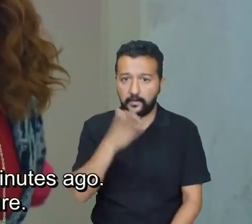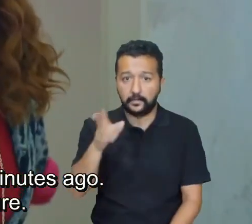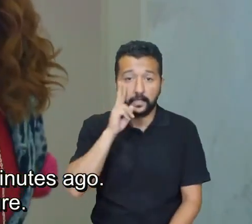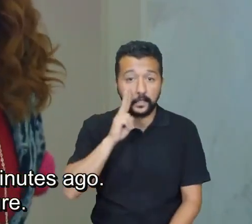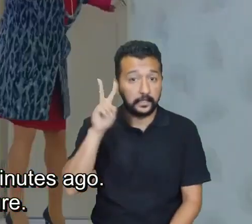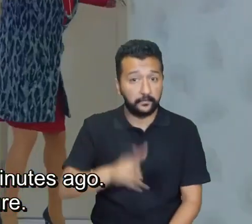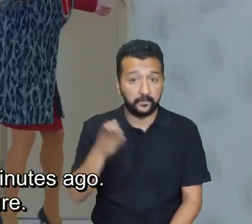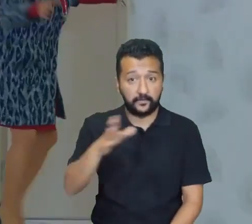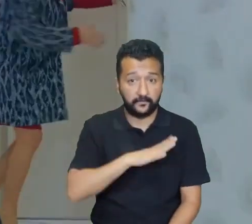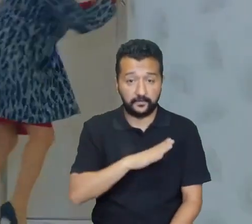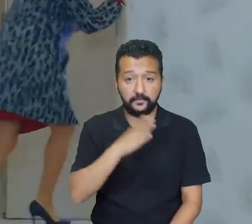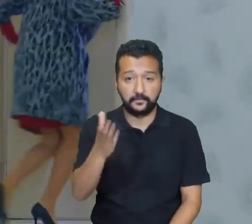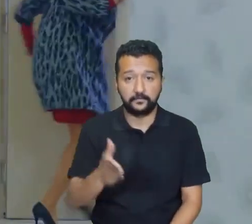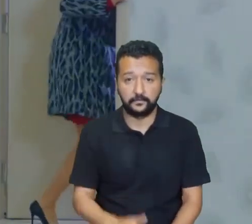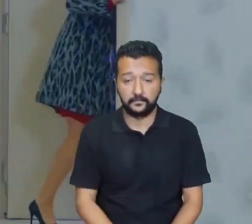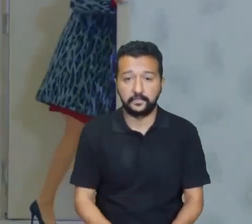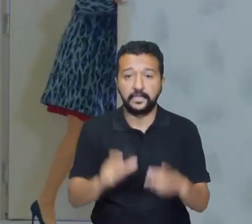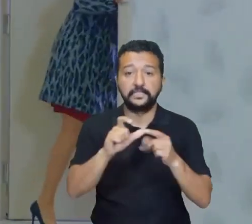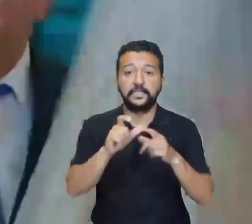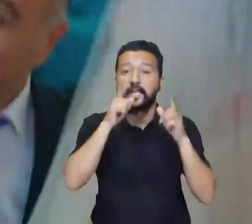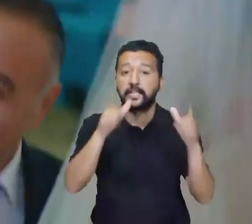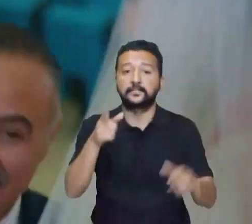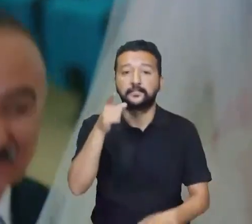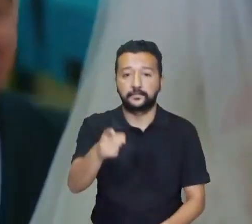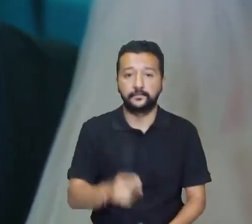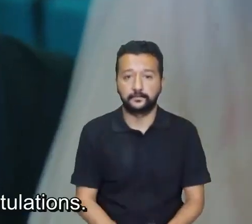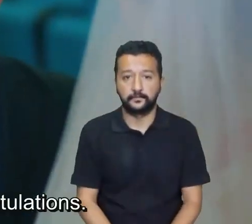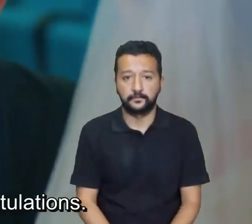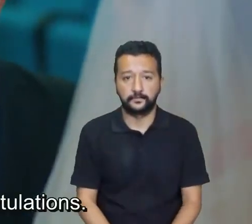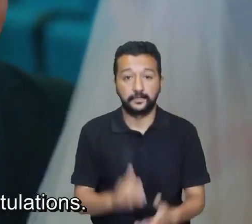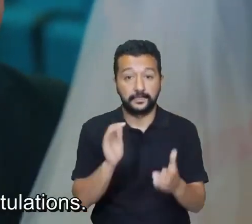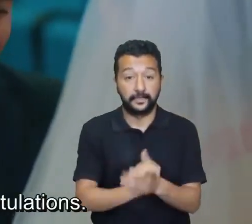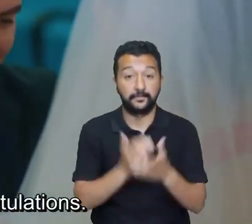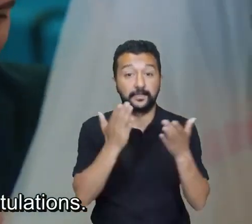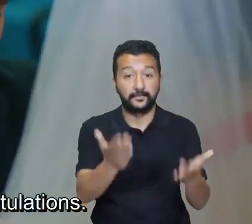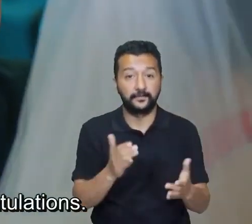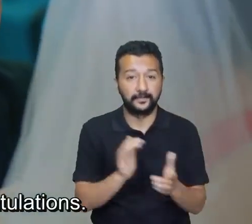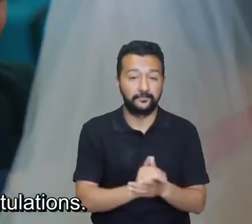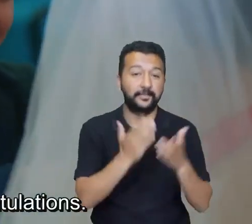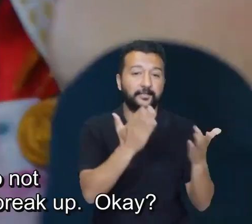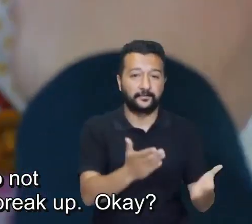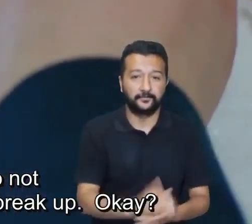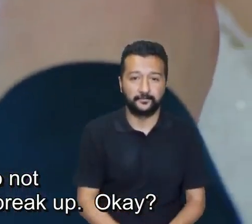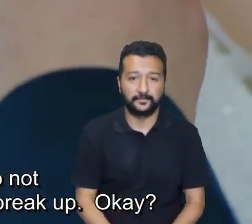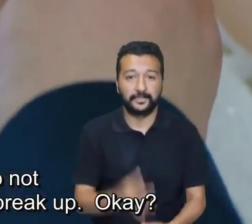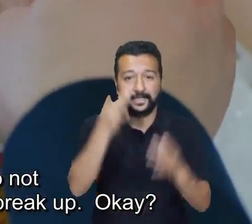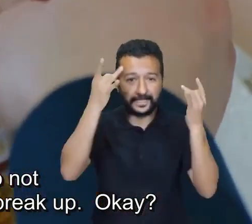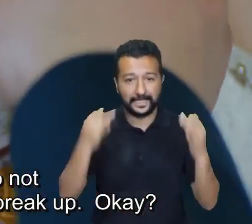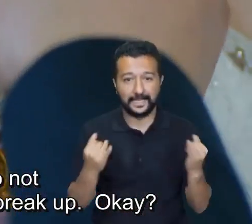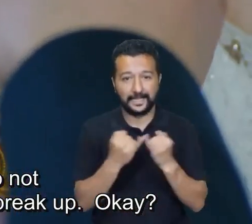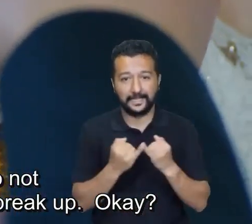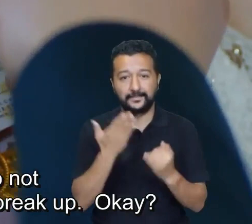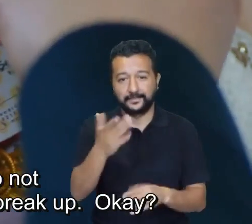buradaydı, yeminle buradaydı. Şener. Gelin damadın karşısında. Tebrik ediyorum, tebrik ediyorum. Gelin